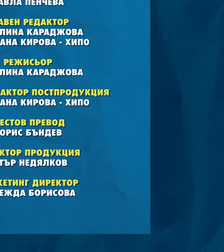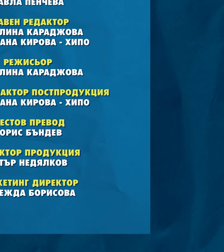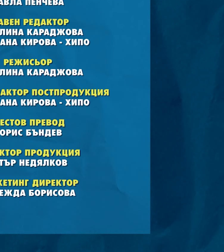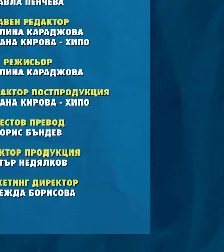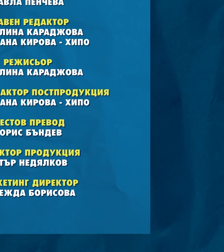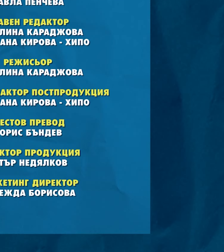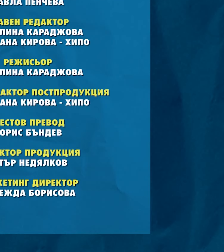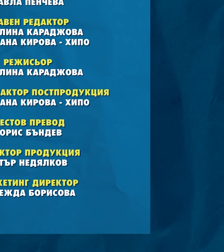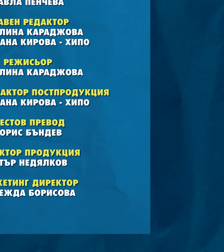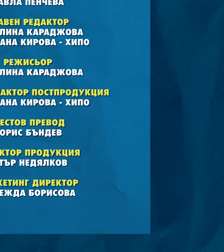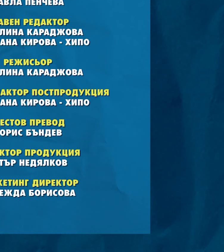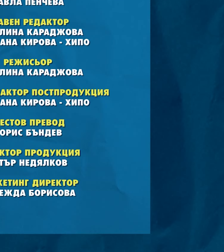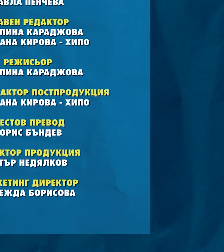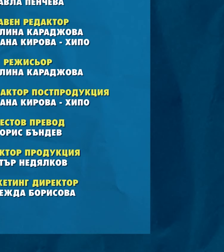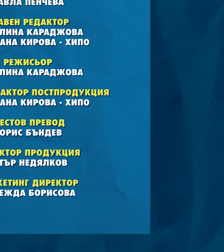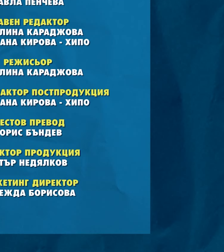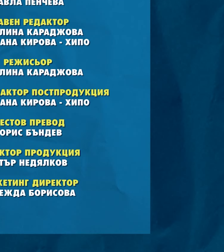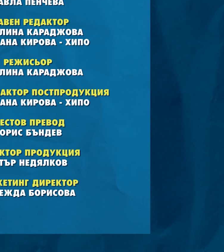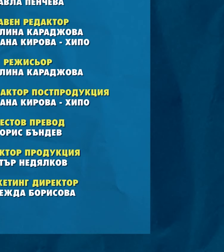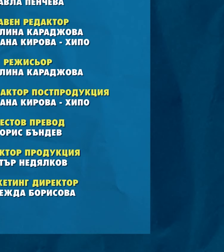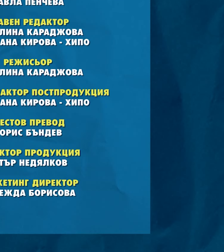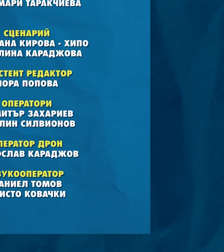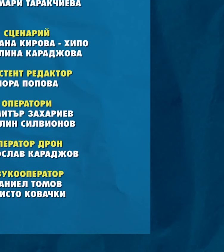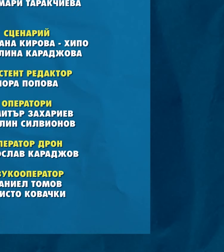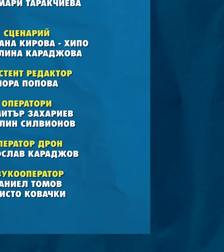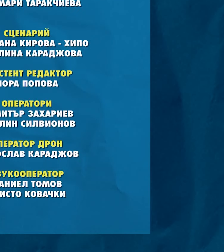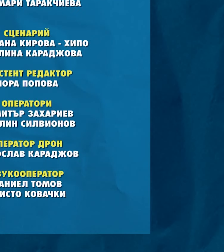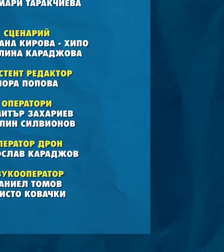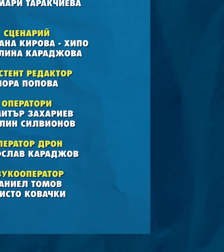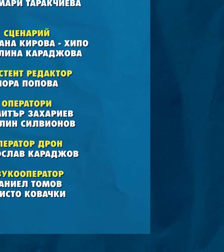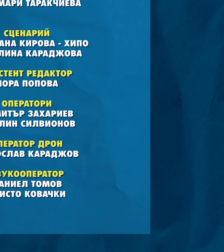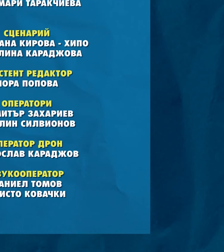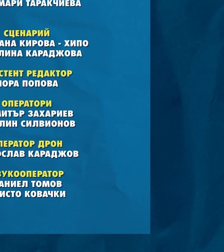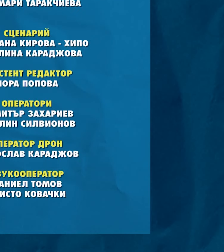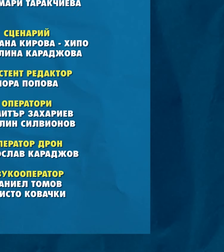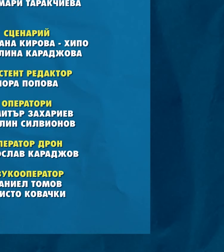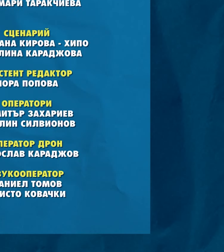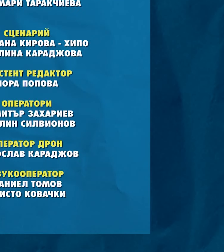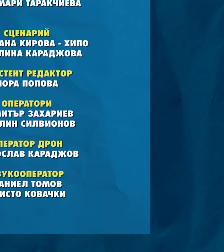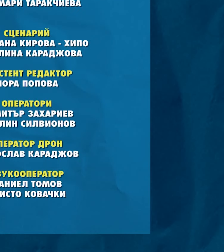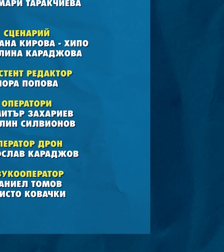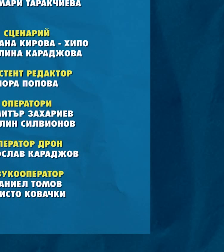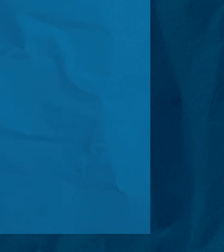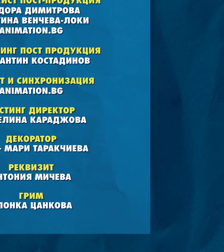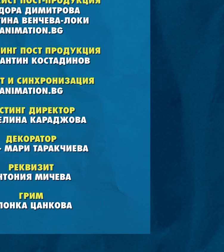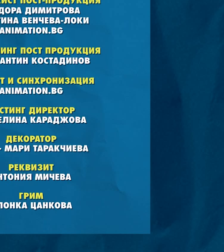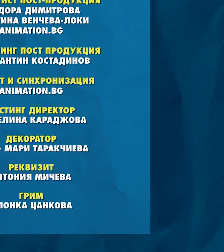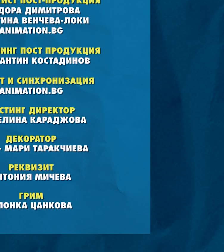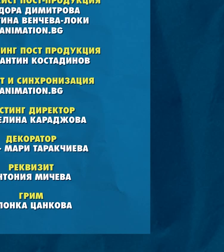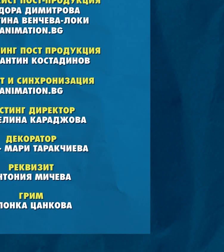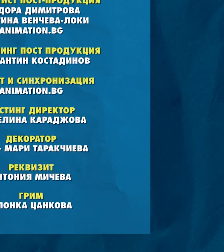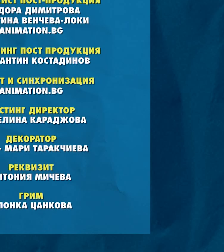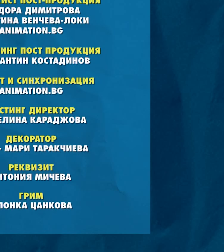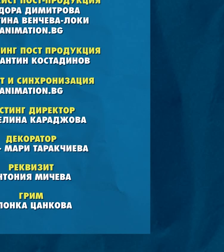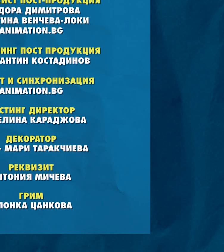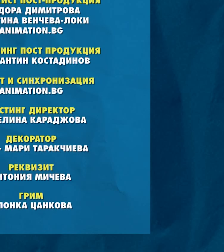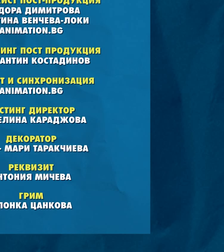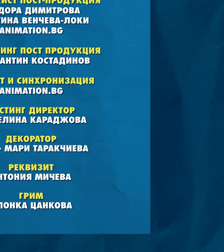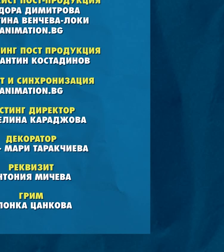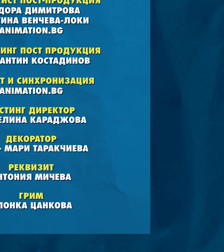Ако и вие искате да участвате, звънни на Караджов, може да звъннете на този телефон. Но много по-добре е да ми пишете в страницата ни във